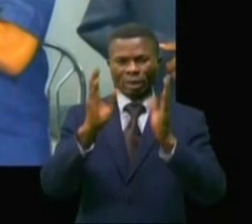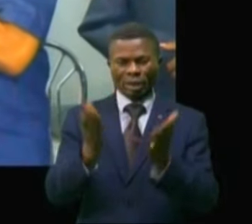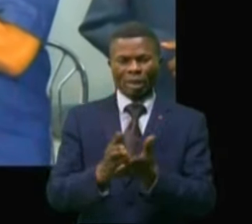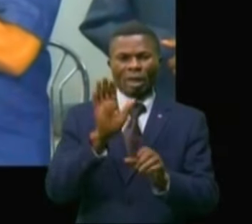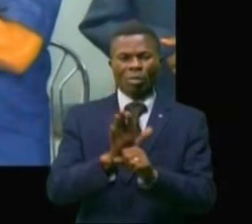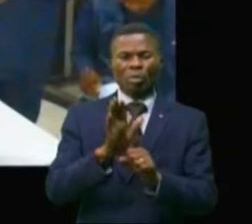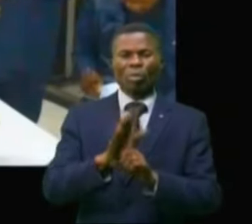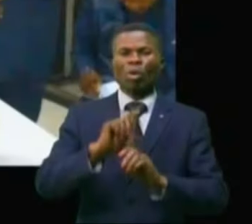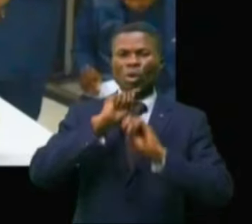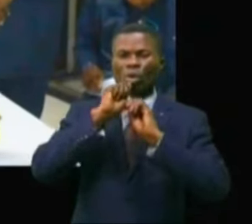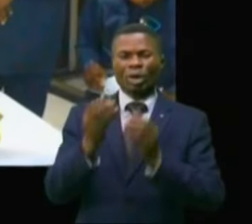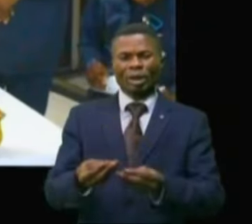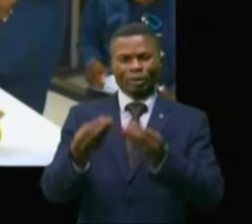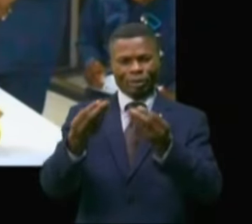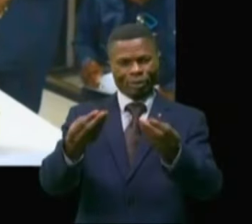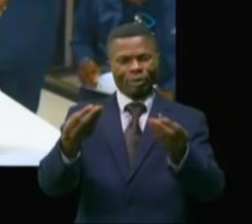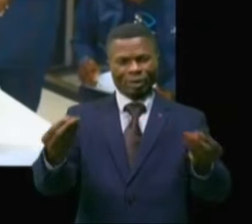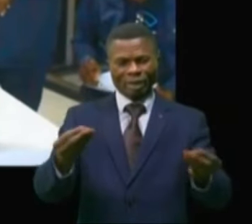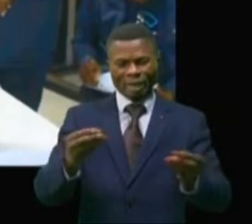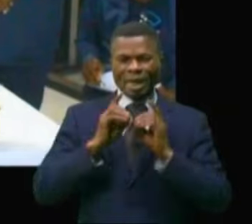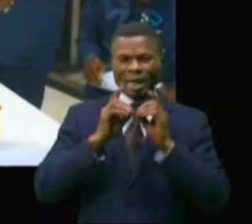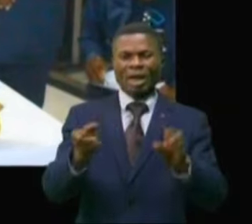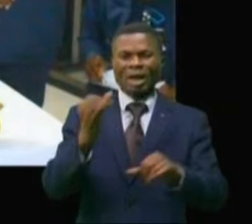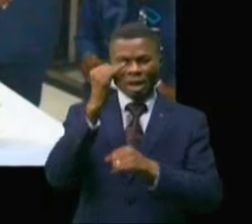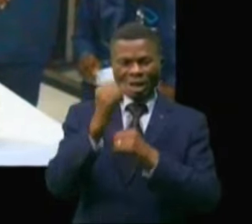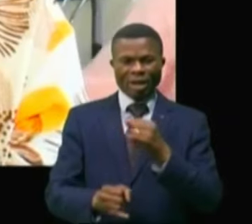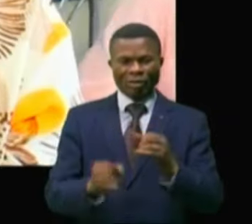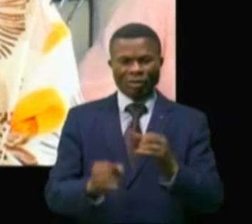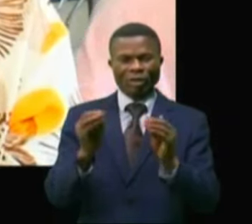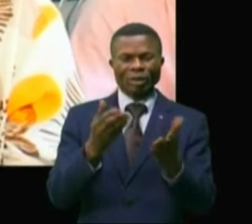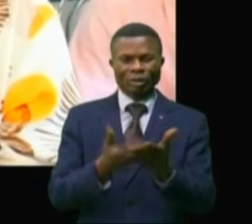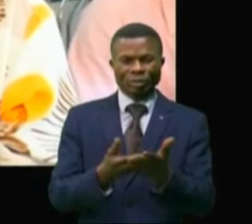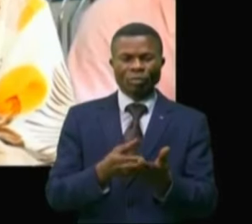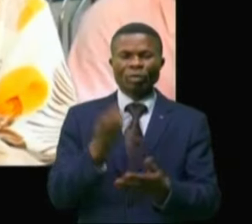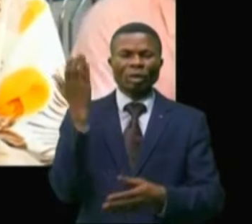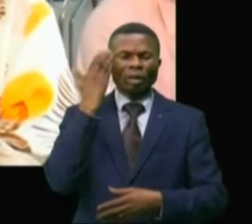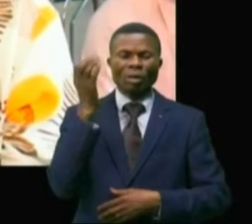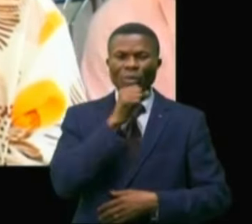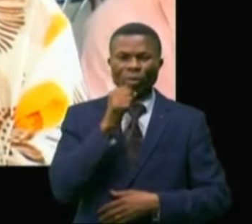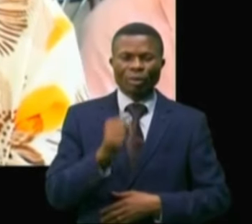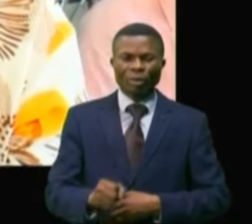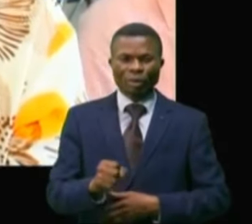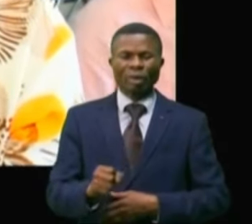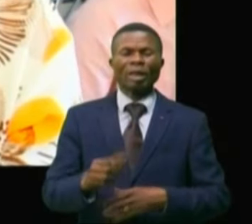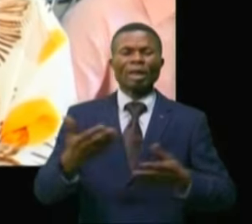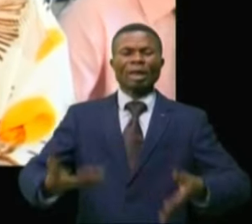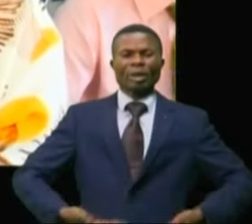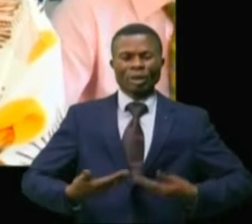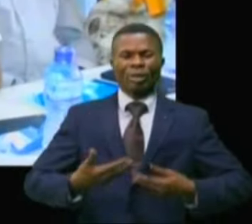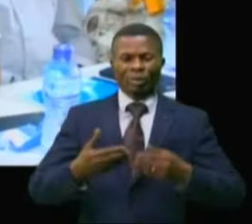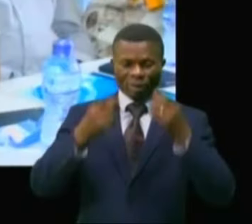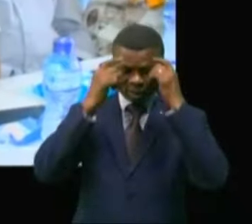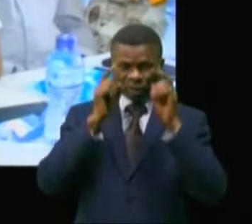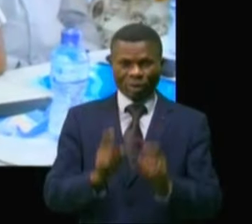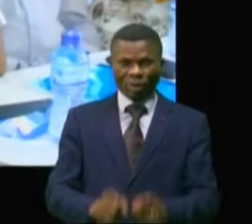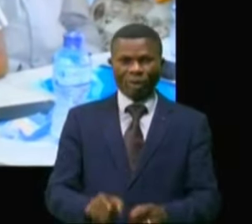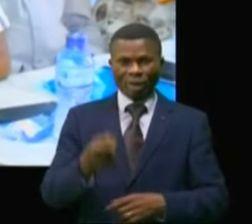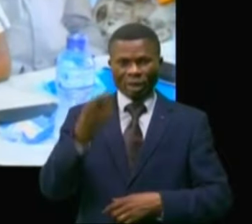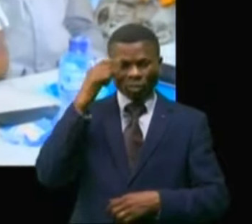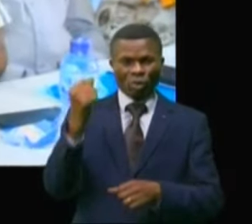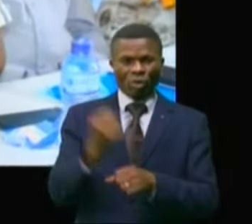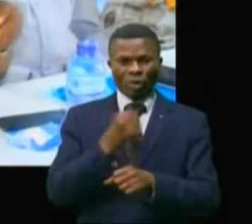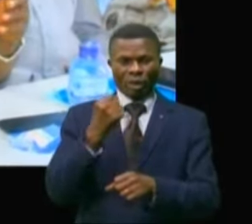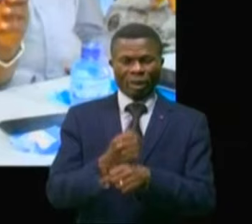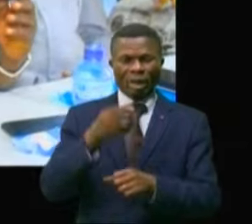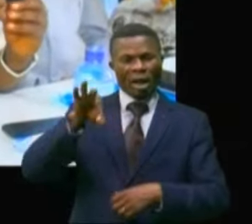ont été remis. Dans son mot de clôture, le patriarche Joseph Ekofo s'est réjoui de l'engagement pris pour œuvrer pour